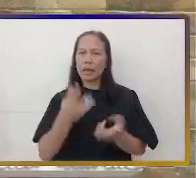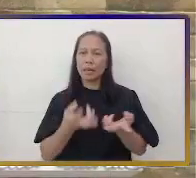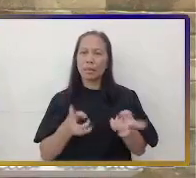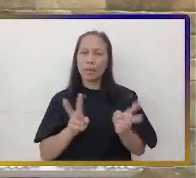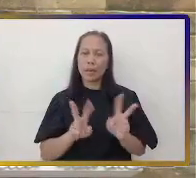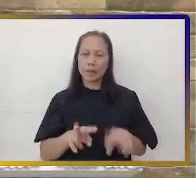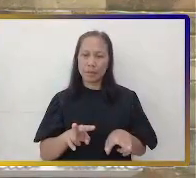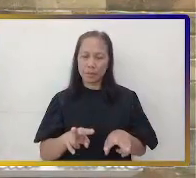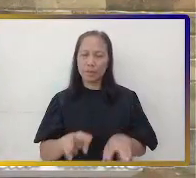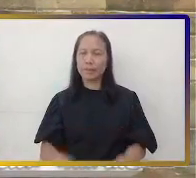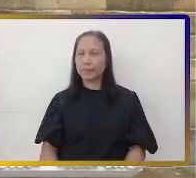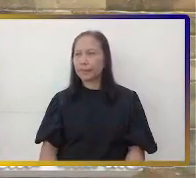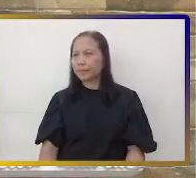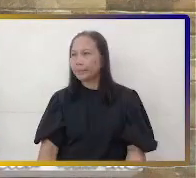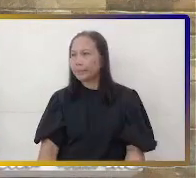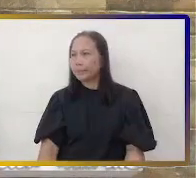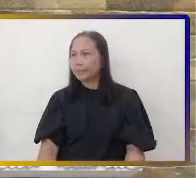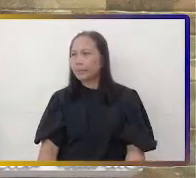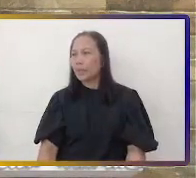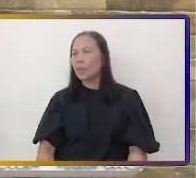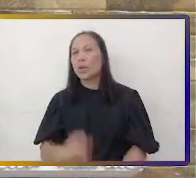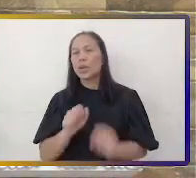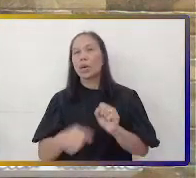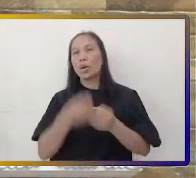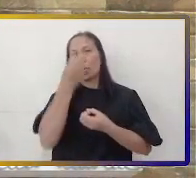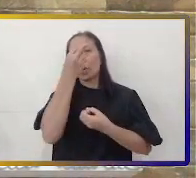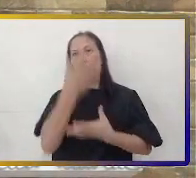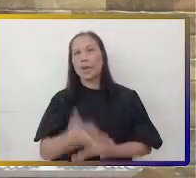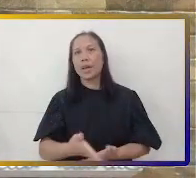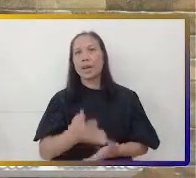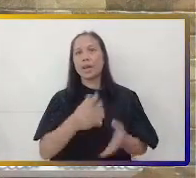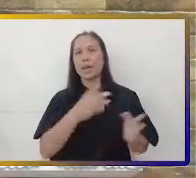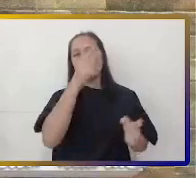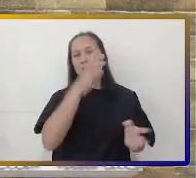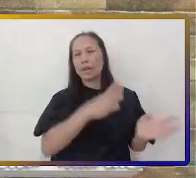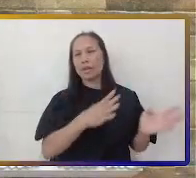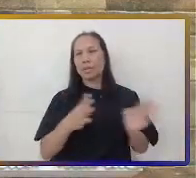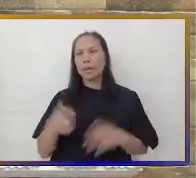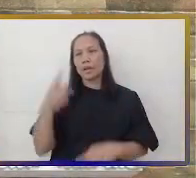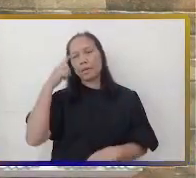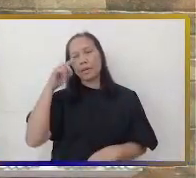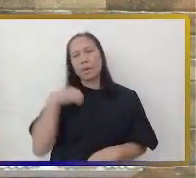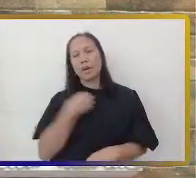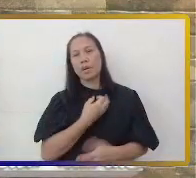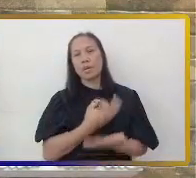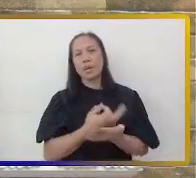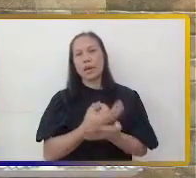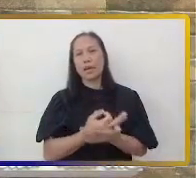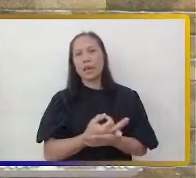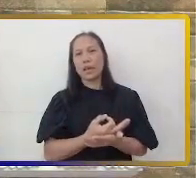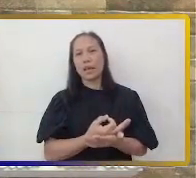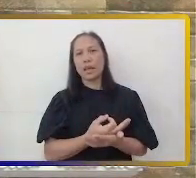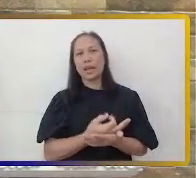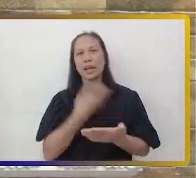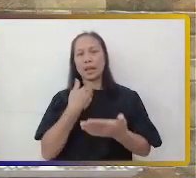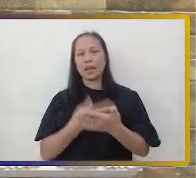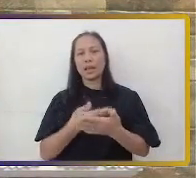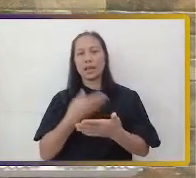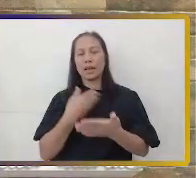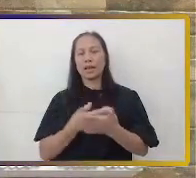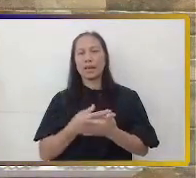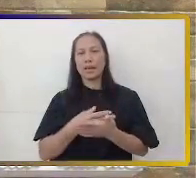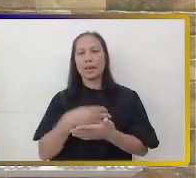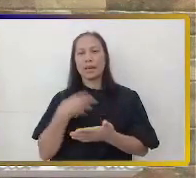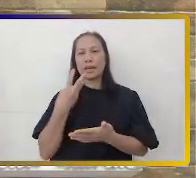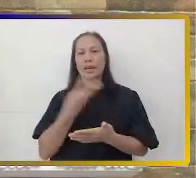na Eternal Kaya nga obeying God's plan for our money inilalapit pa tayo niyan lalo